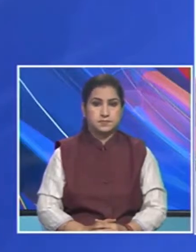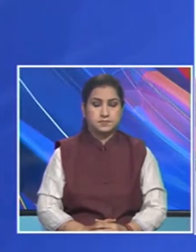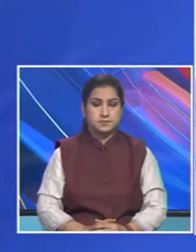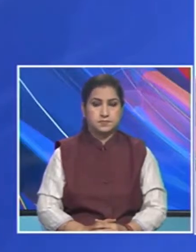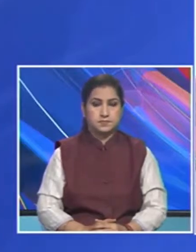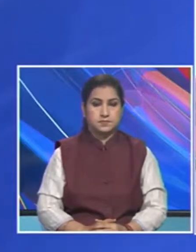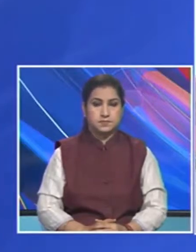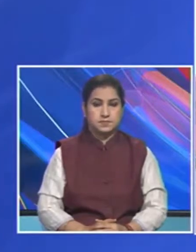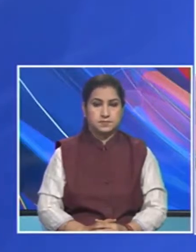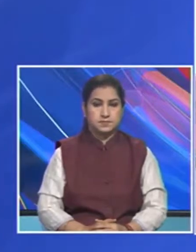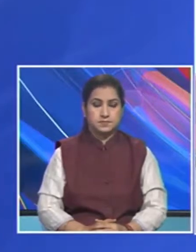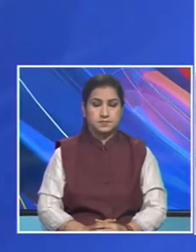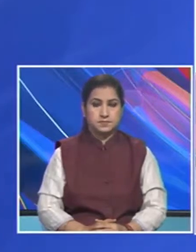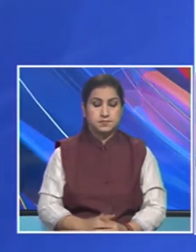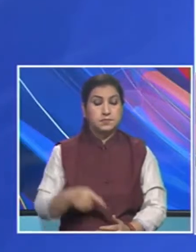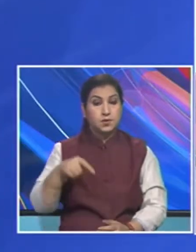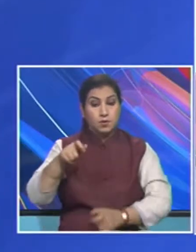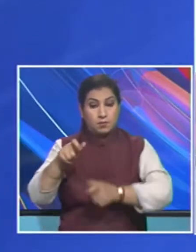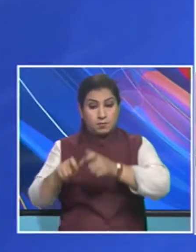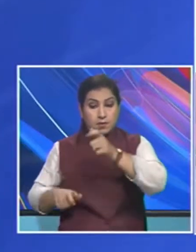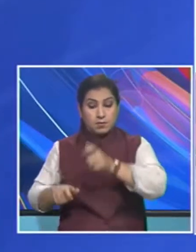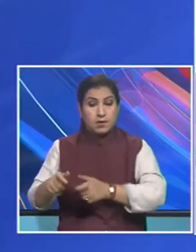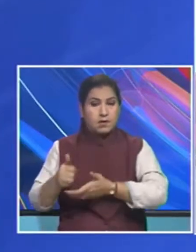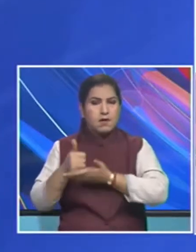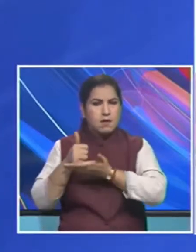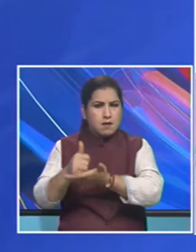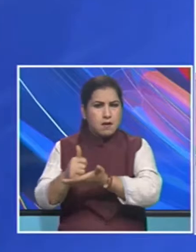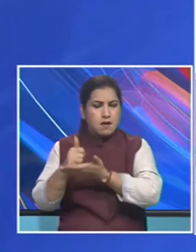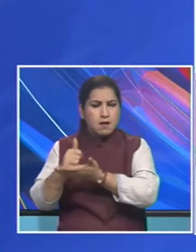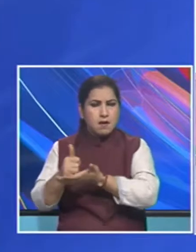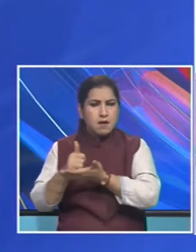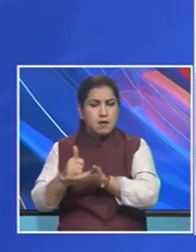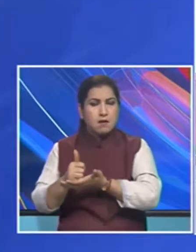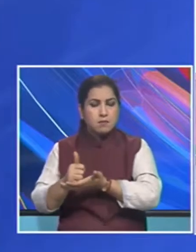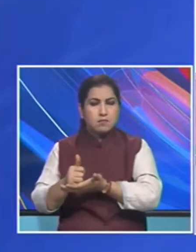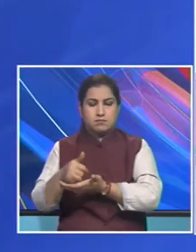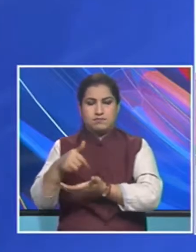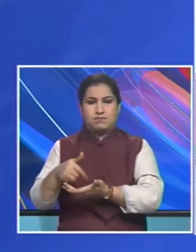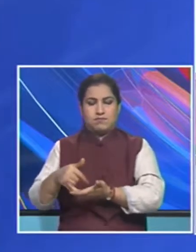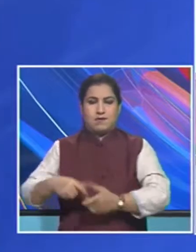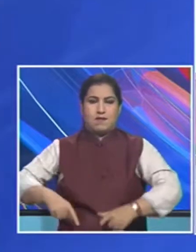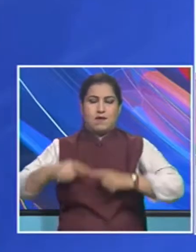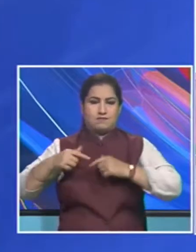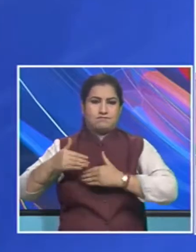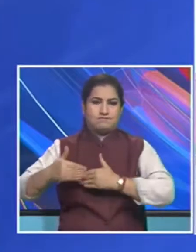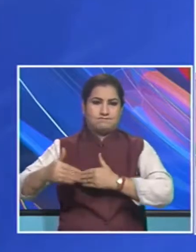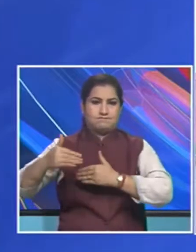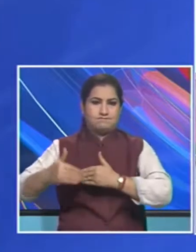जन कल्याण की यात्रा सतत निरंतर चलती रहती है।